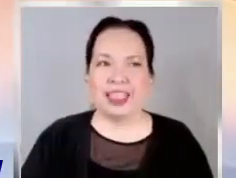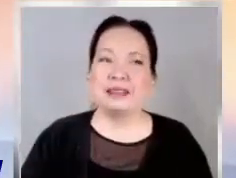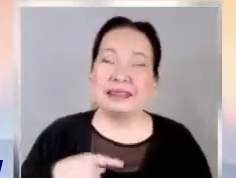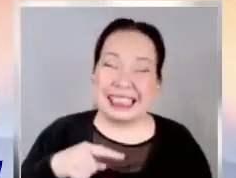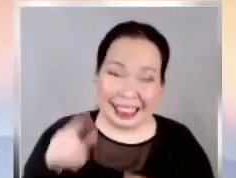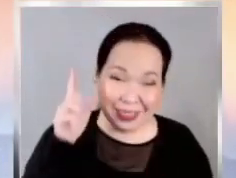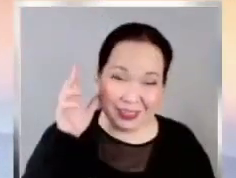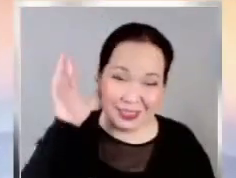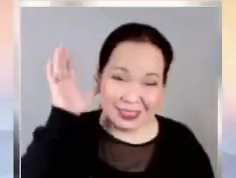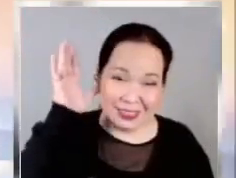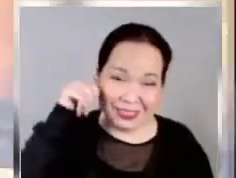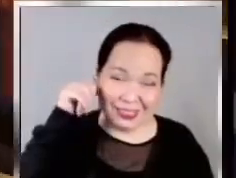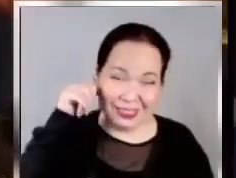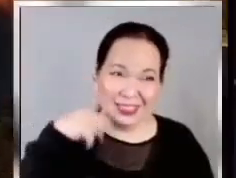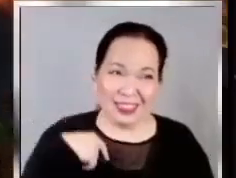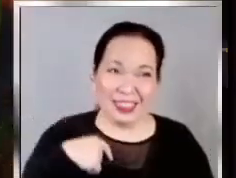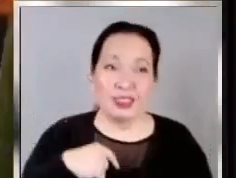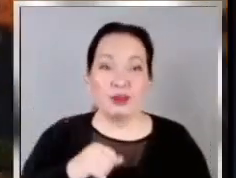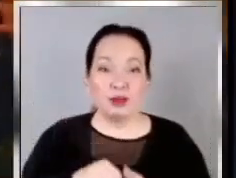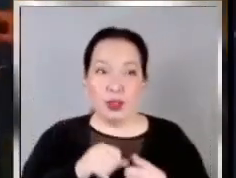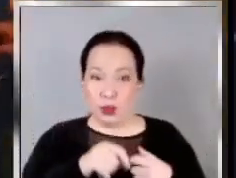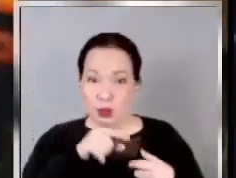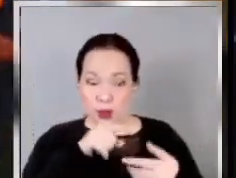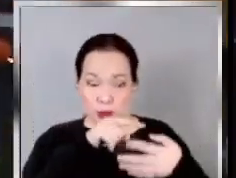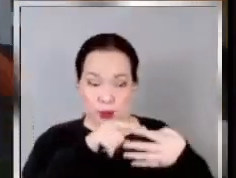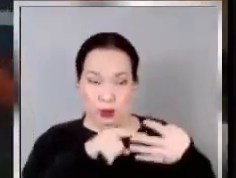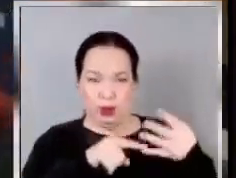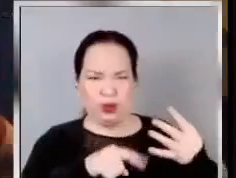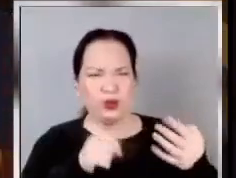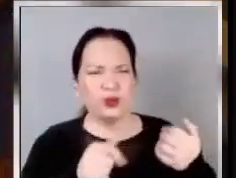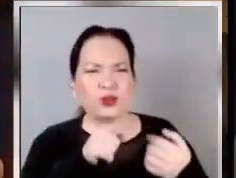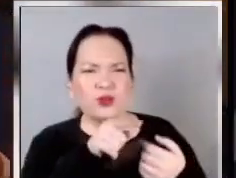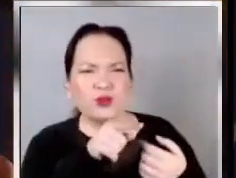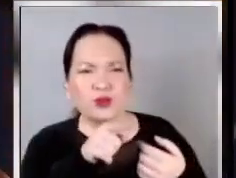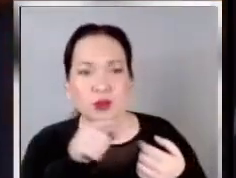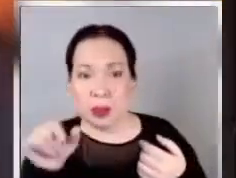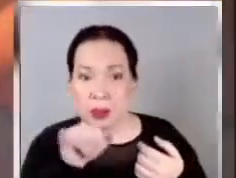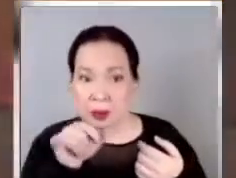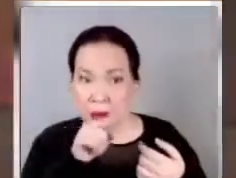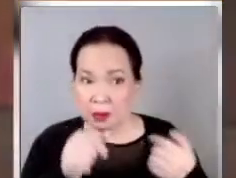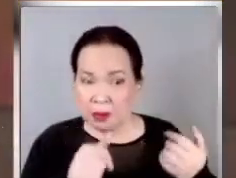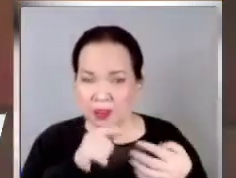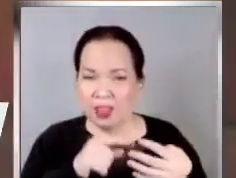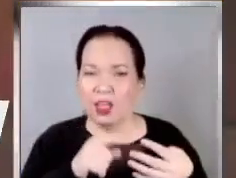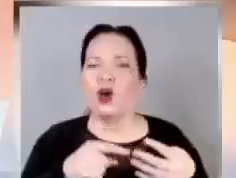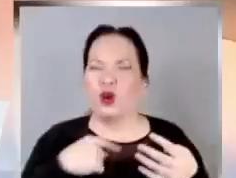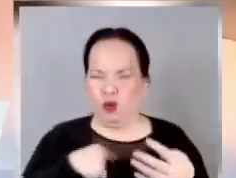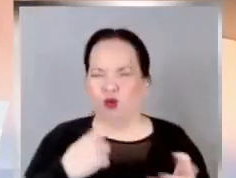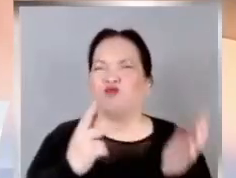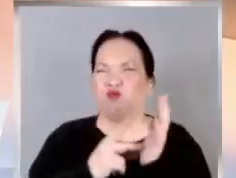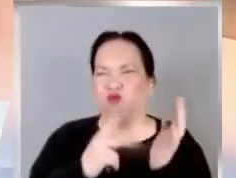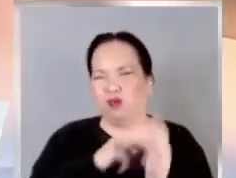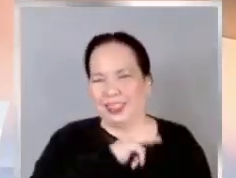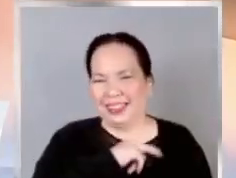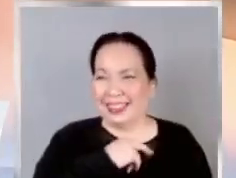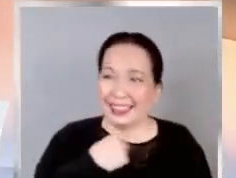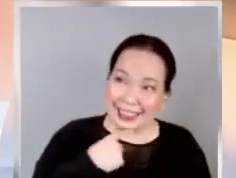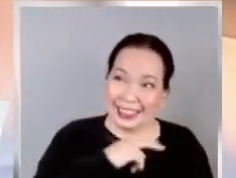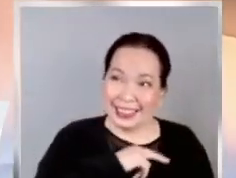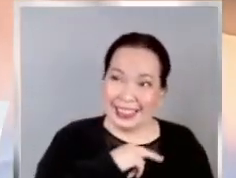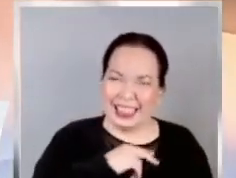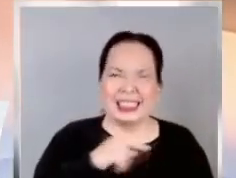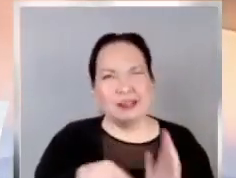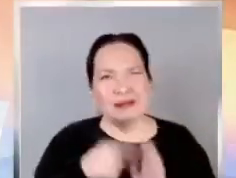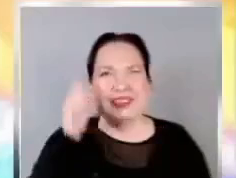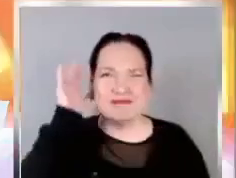Teka, doon sa mga nabanggit mong yun, ano ba si Raph doon? Ano ba si Rafael doon? Siyempre po, makulit. Makulit? Pero mabait. Isang po pasaway. Opo, mabait